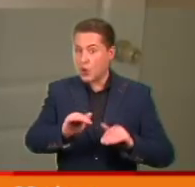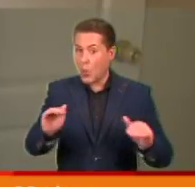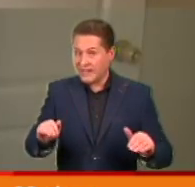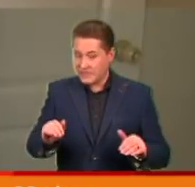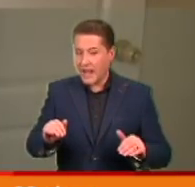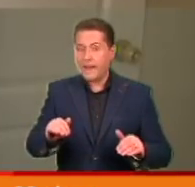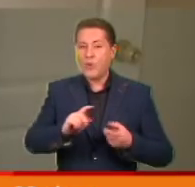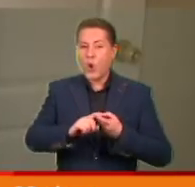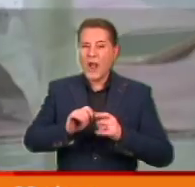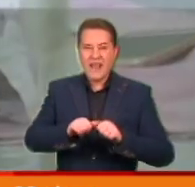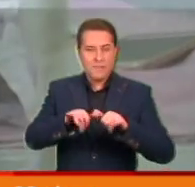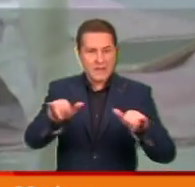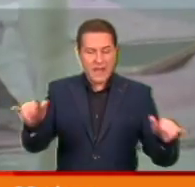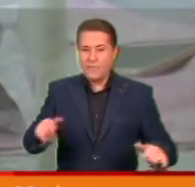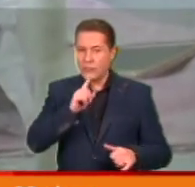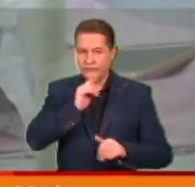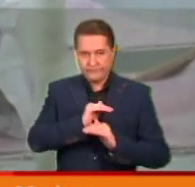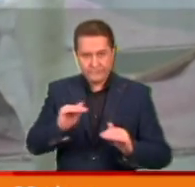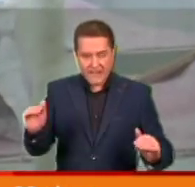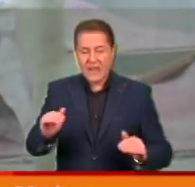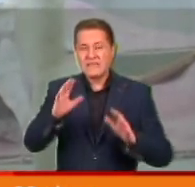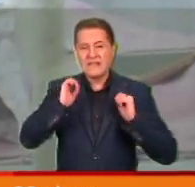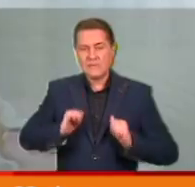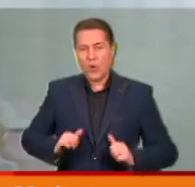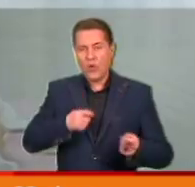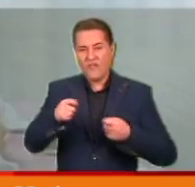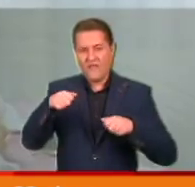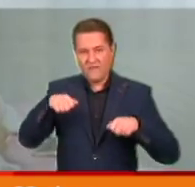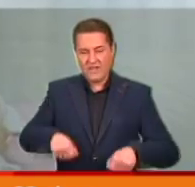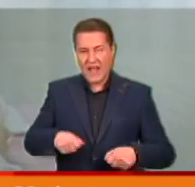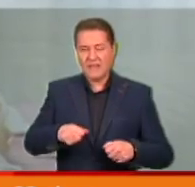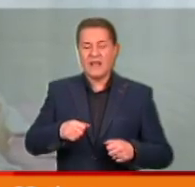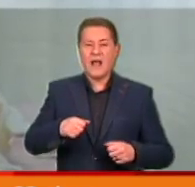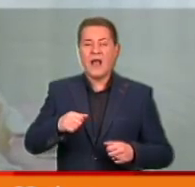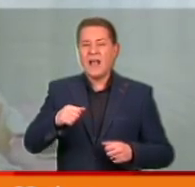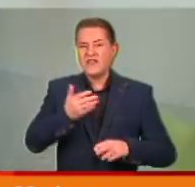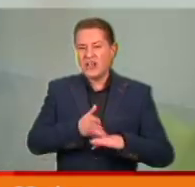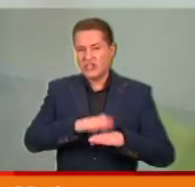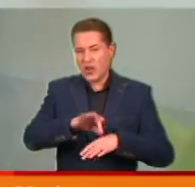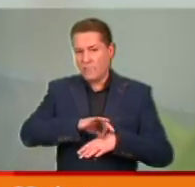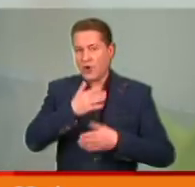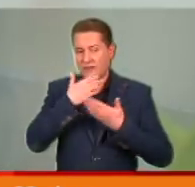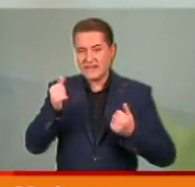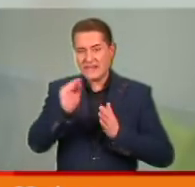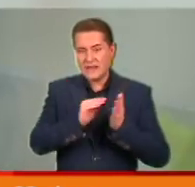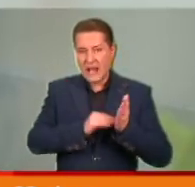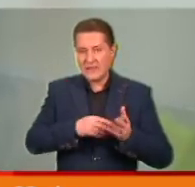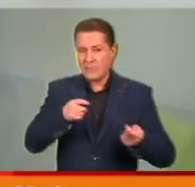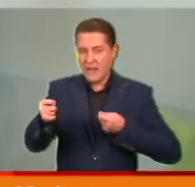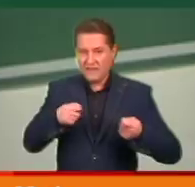Утім, про епідемію не йдеться, заспокоює столична влада. Мовляв, тяжких хворих немає. За даними КМДА,